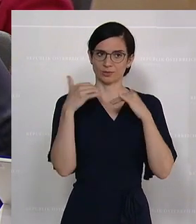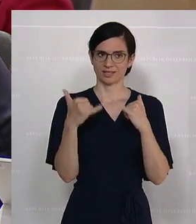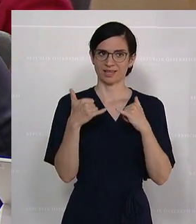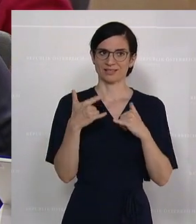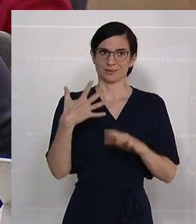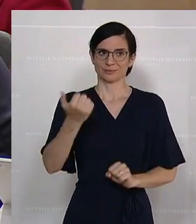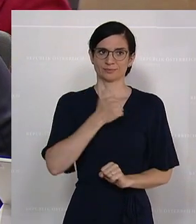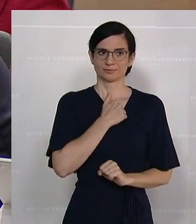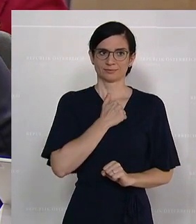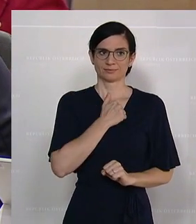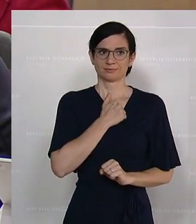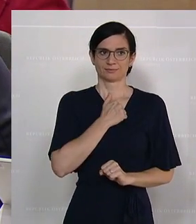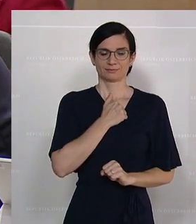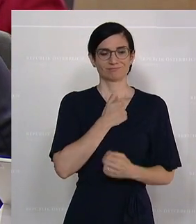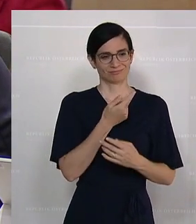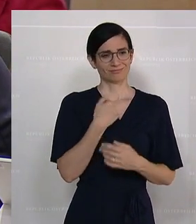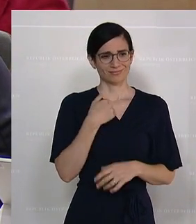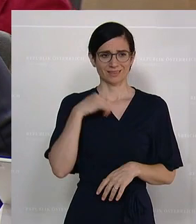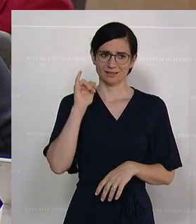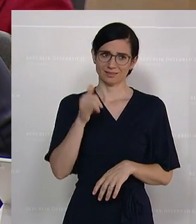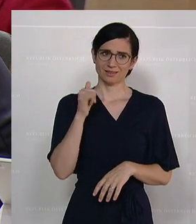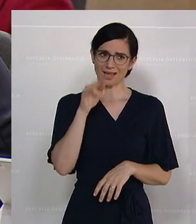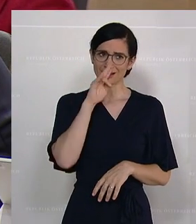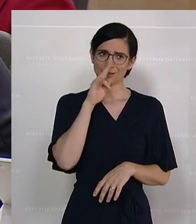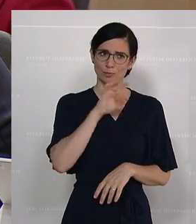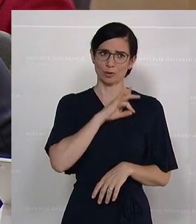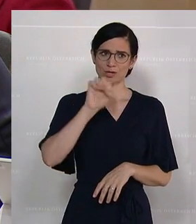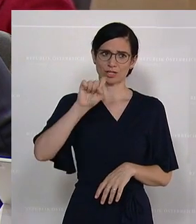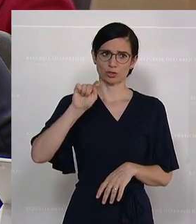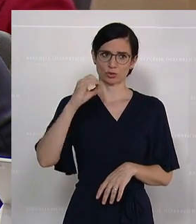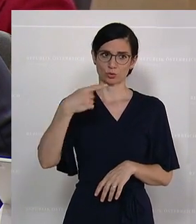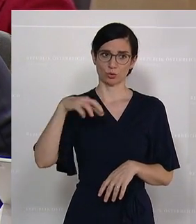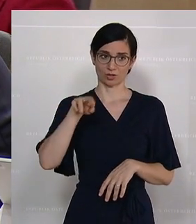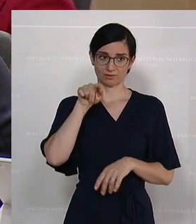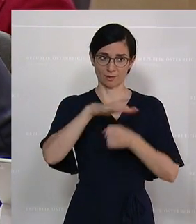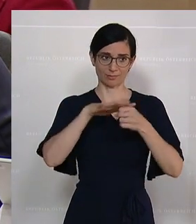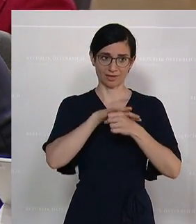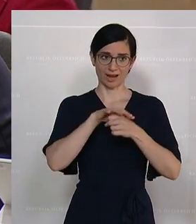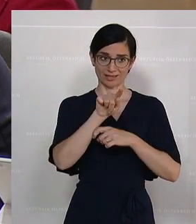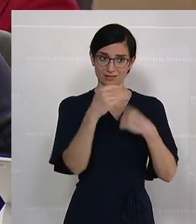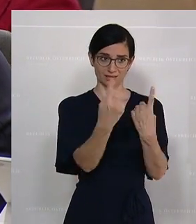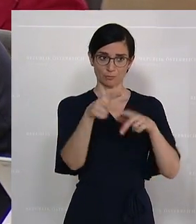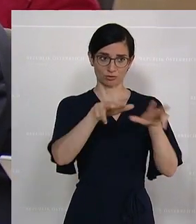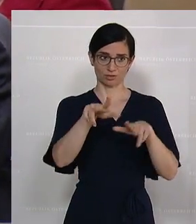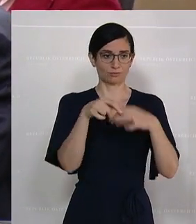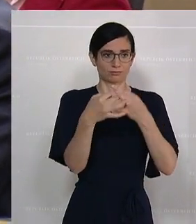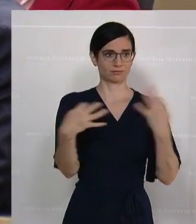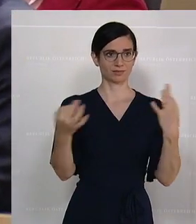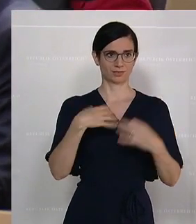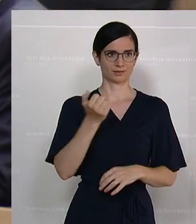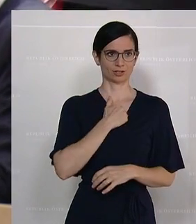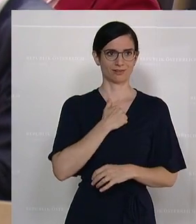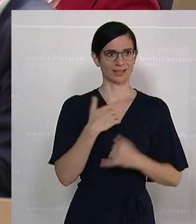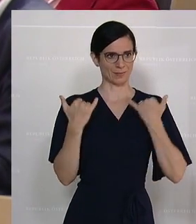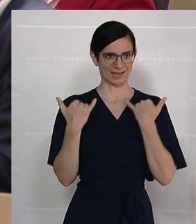wir werden ja lieber kollege stimme du warst 10 uhr in der regierung zum produkt ist nix in diesem bereich bisher geschaffene aber heraus